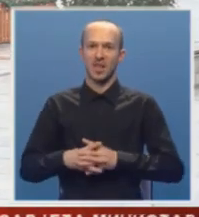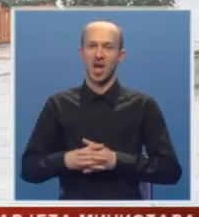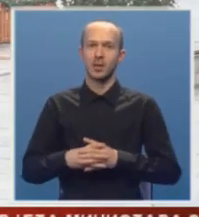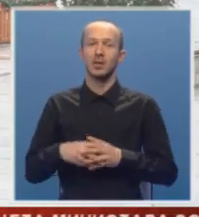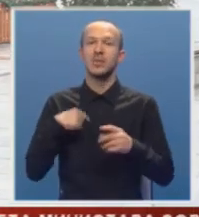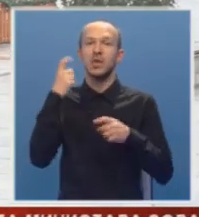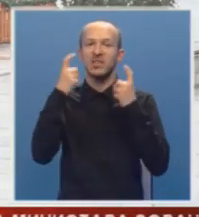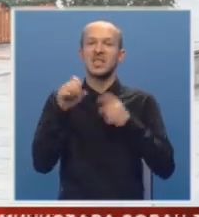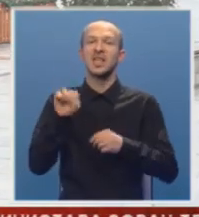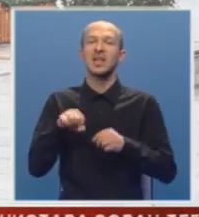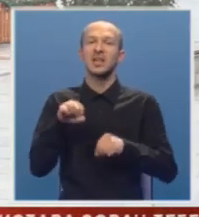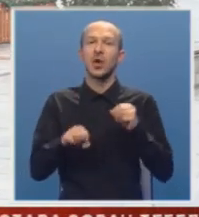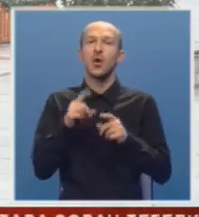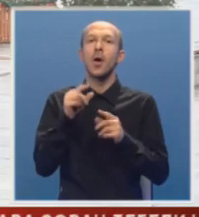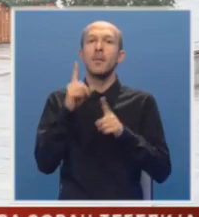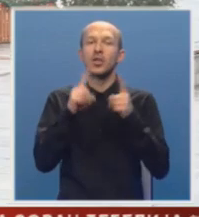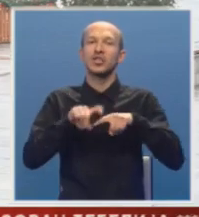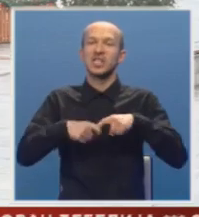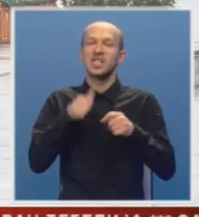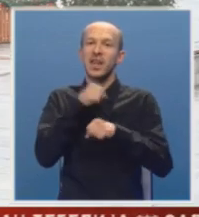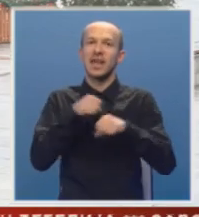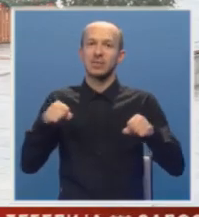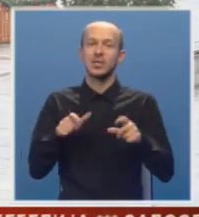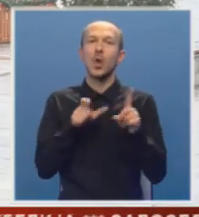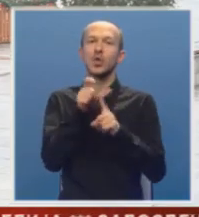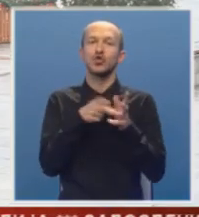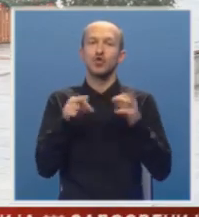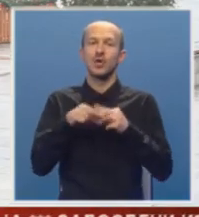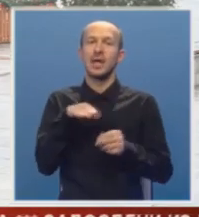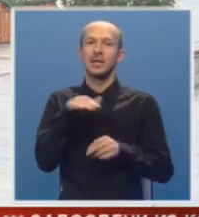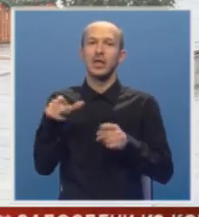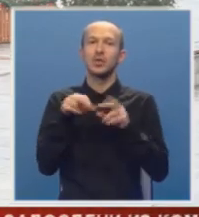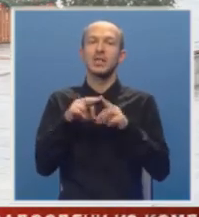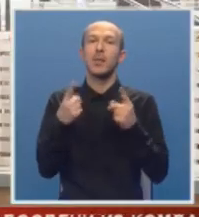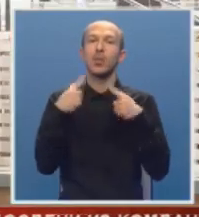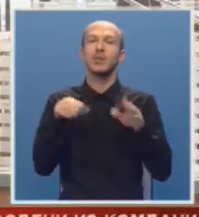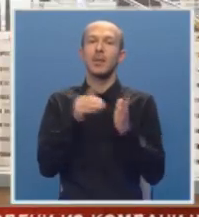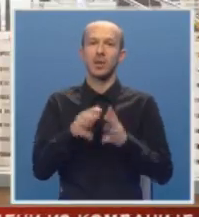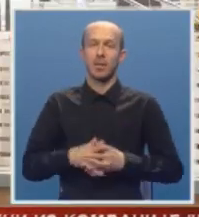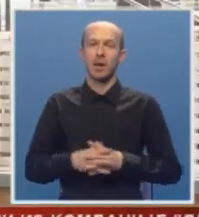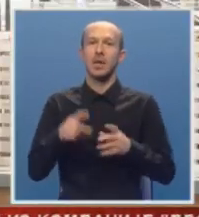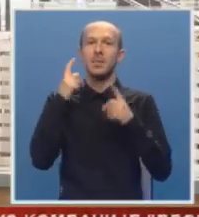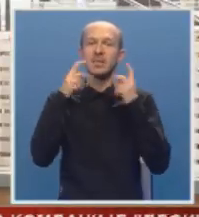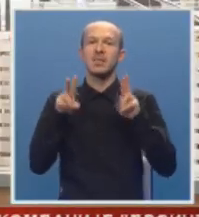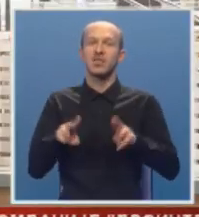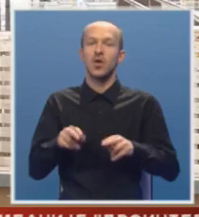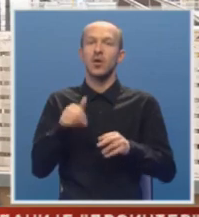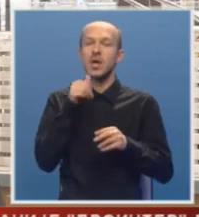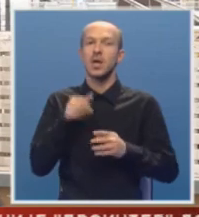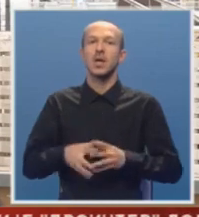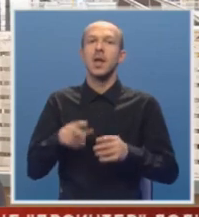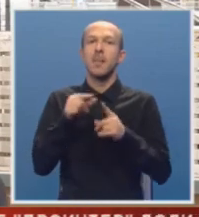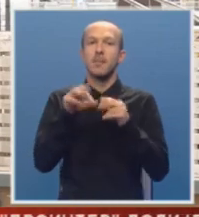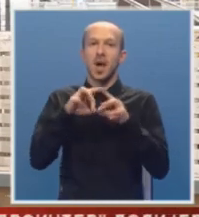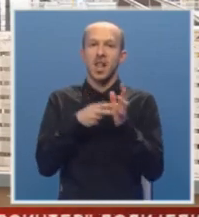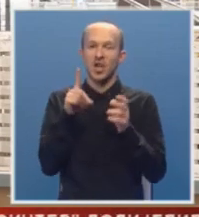jer smo svjesni činjenice kako pirotehnička sredstva i eksplozije utiču na djecu sa posebnim potrebama. Mislim stvarno da su i Paljani i